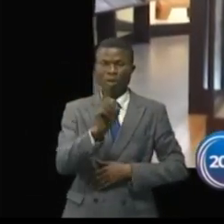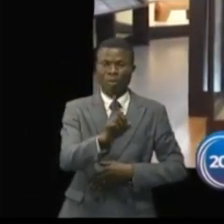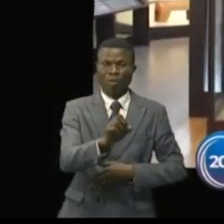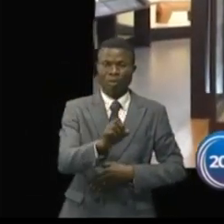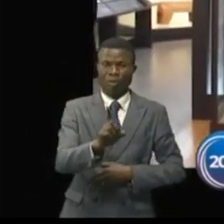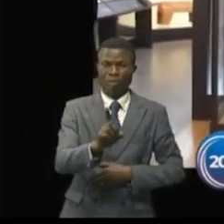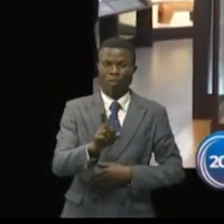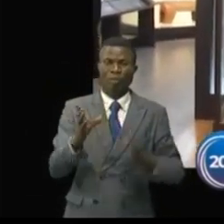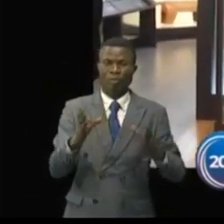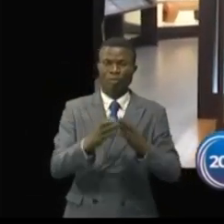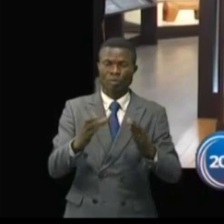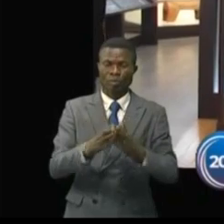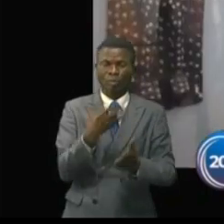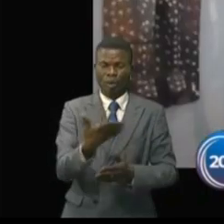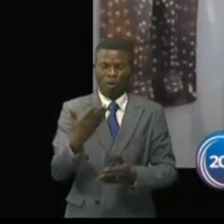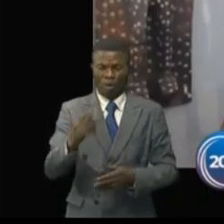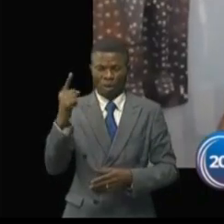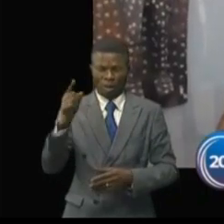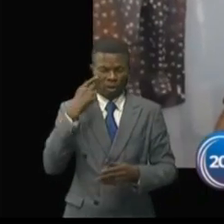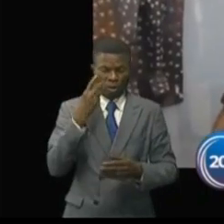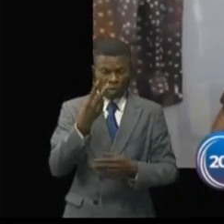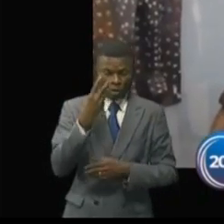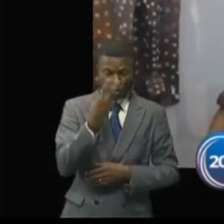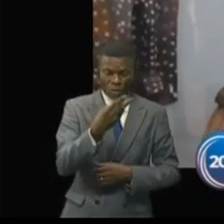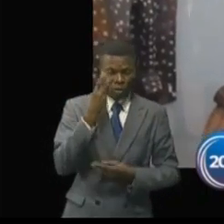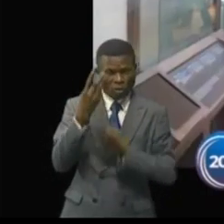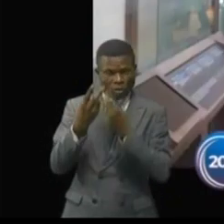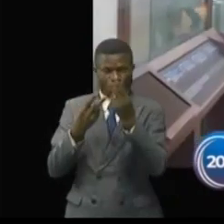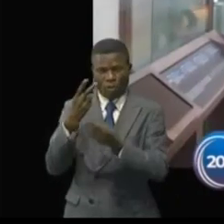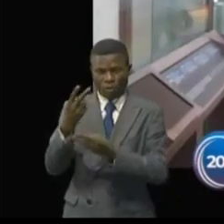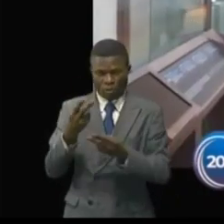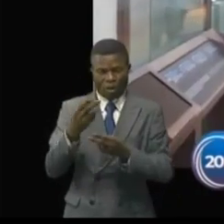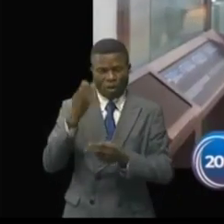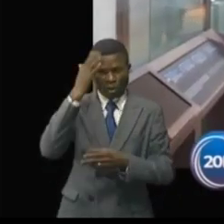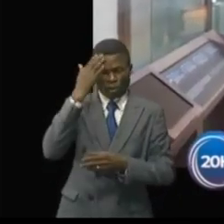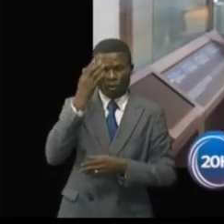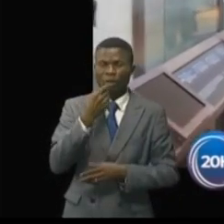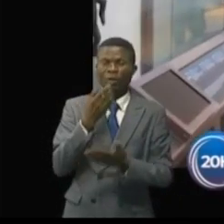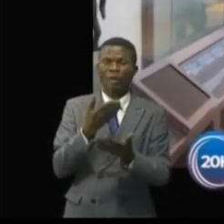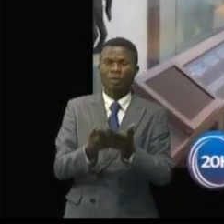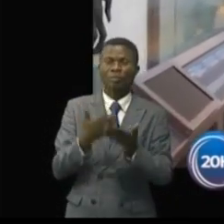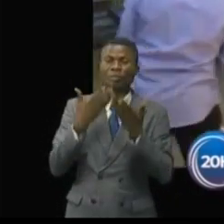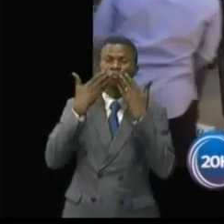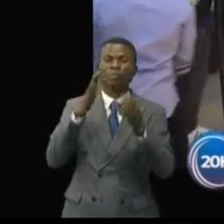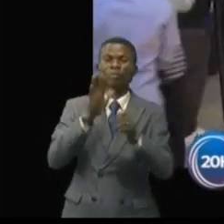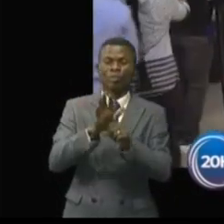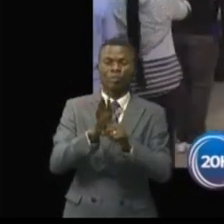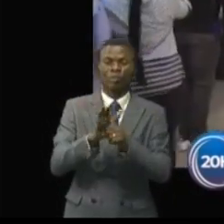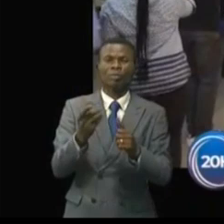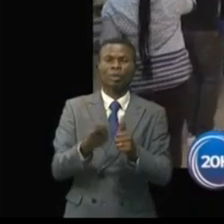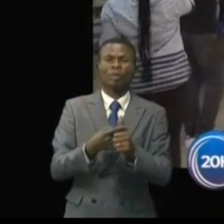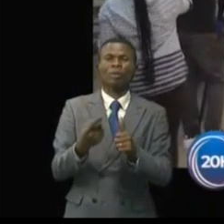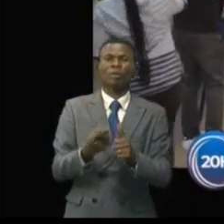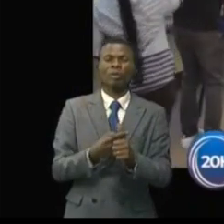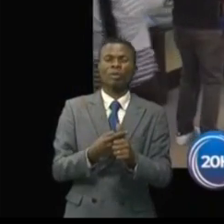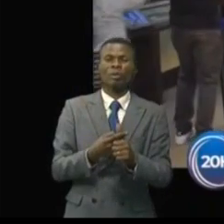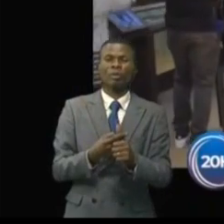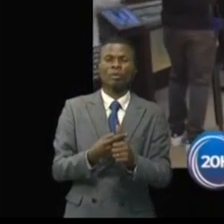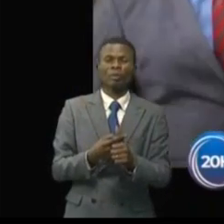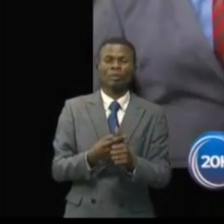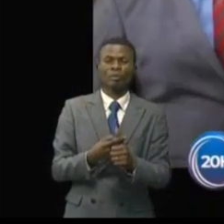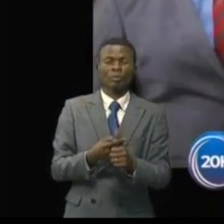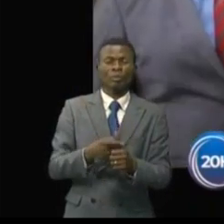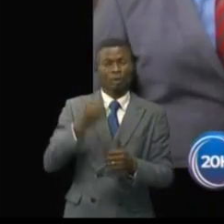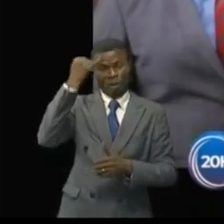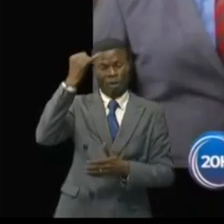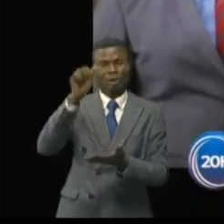scrute chaque objet d'art et le poids de son histoire. Et je remercie vraiment ces dirigeants